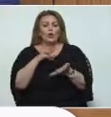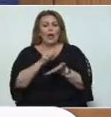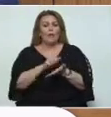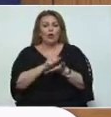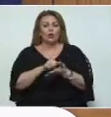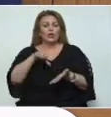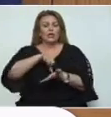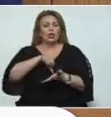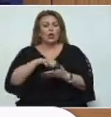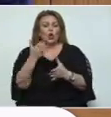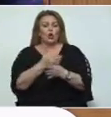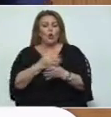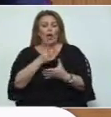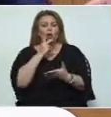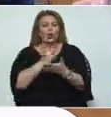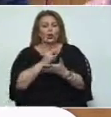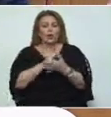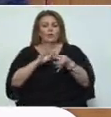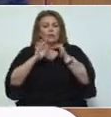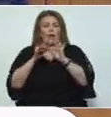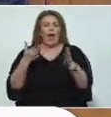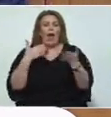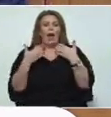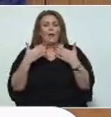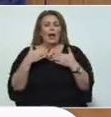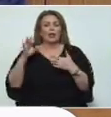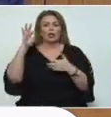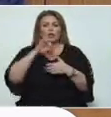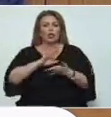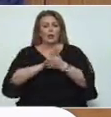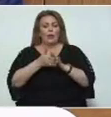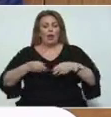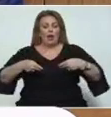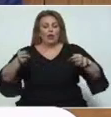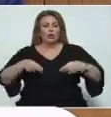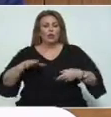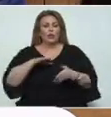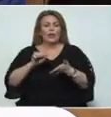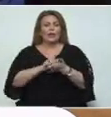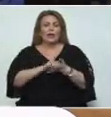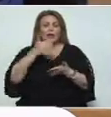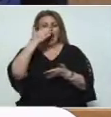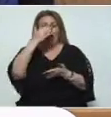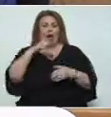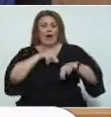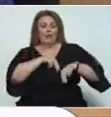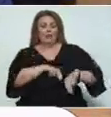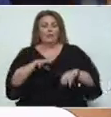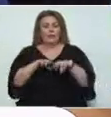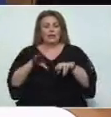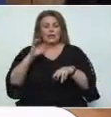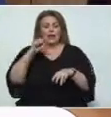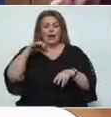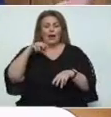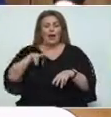məşğulluğunun təşkilinə köməkli göstərilməsi sahəsində əməkdaşlığa dair memorandum imzalandı. Sənədi Əmək və Əhalinin Sosial Müdafiəsi Naziri Sahil